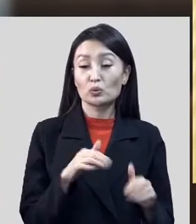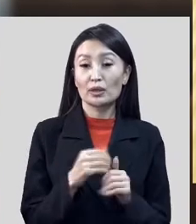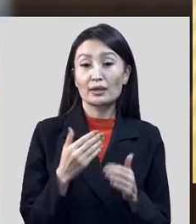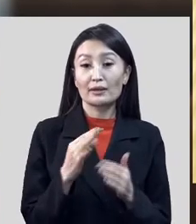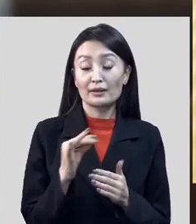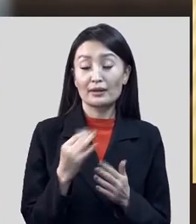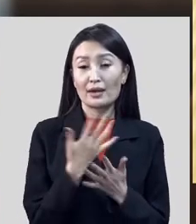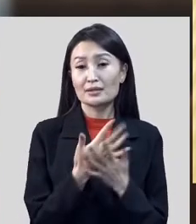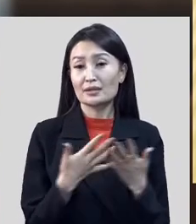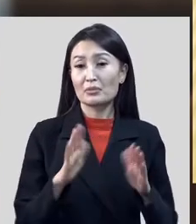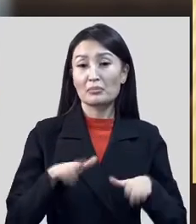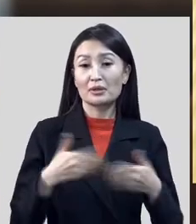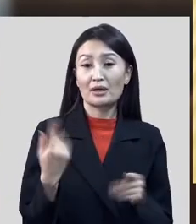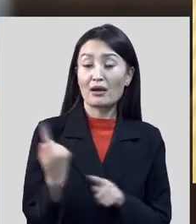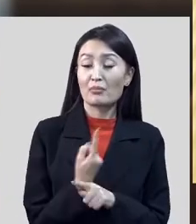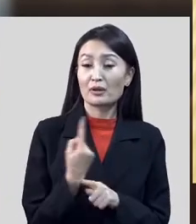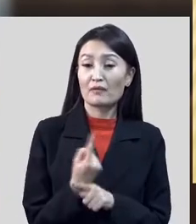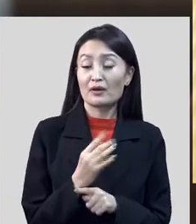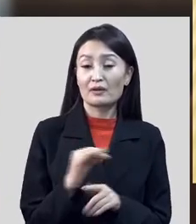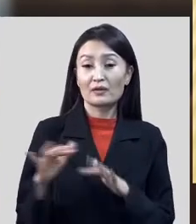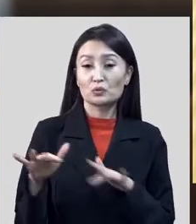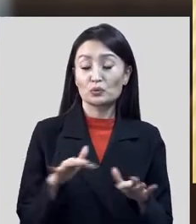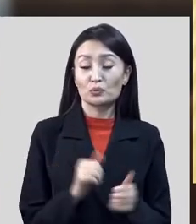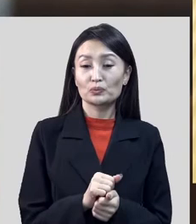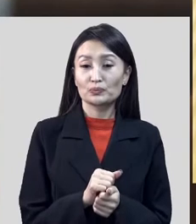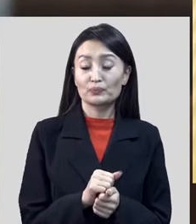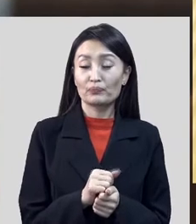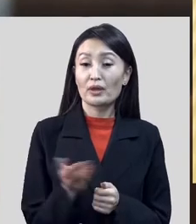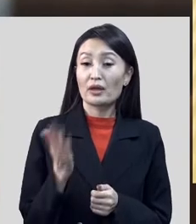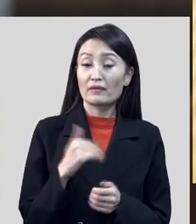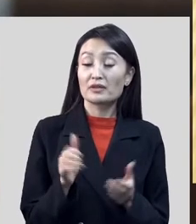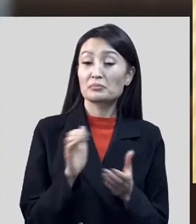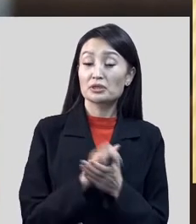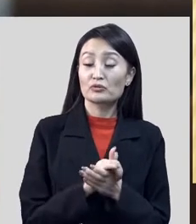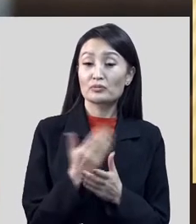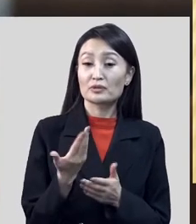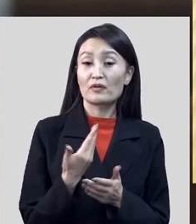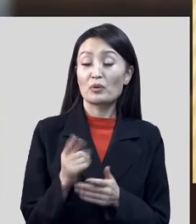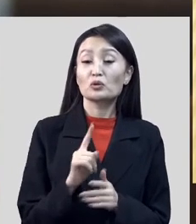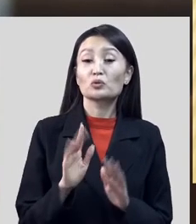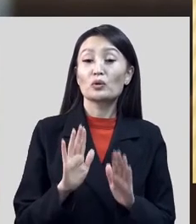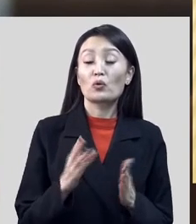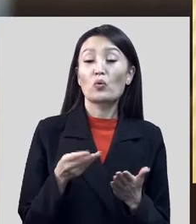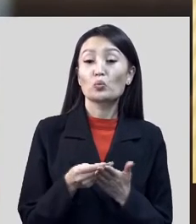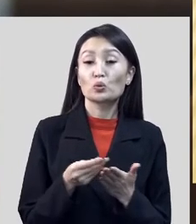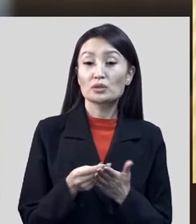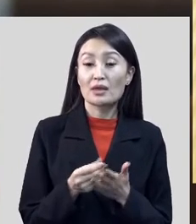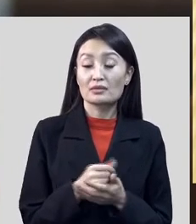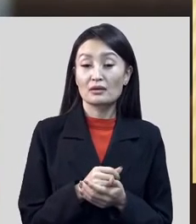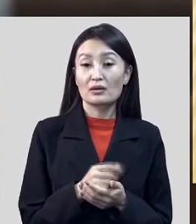ассортимент предлагаемых товаров и услуг давайте познакомимся с вами что такое бюджет